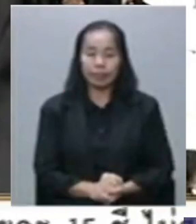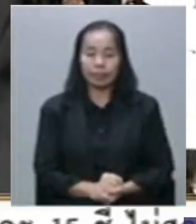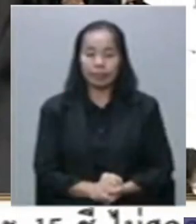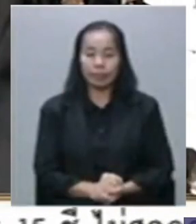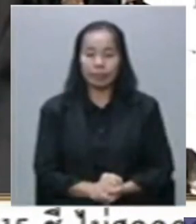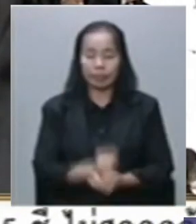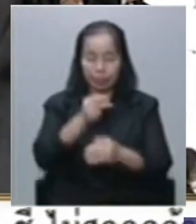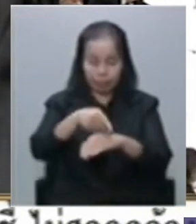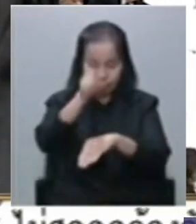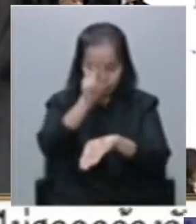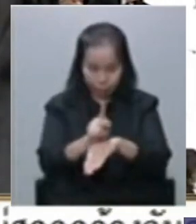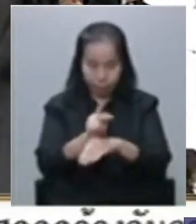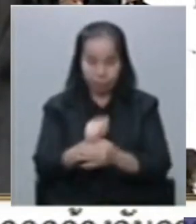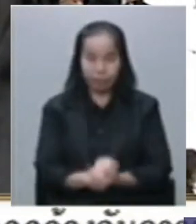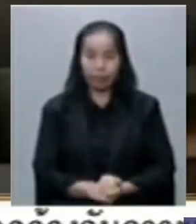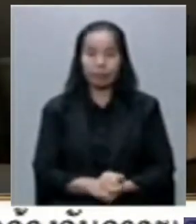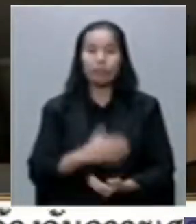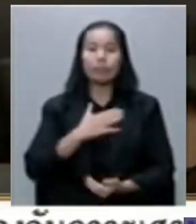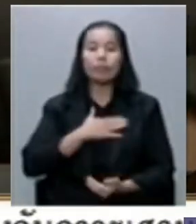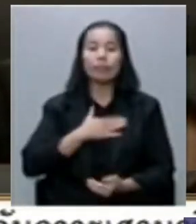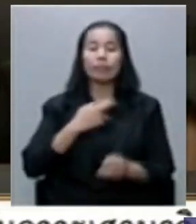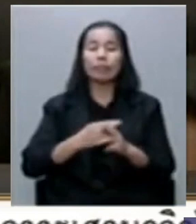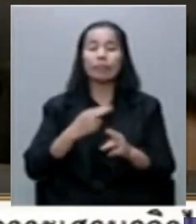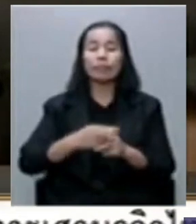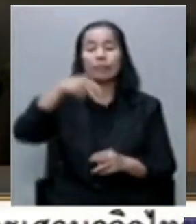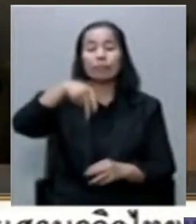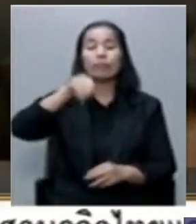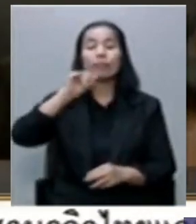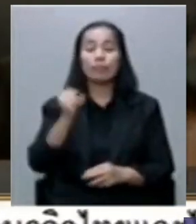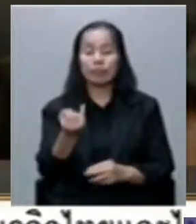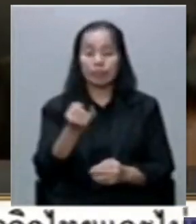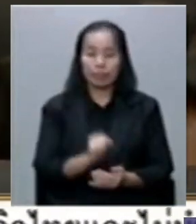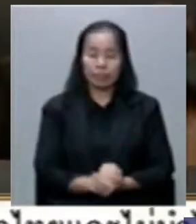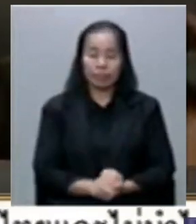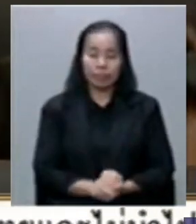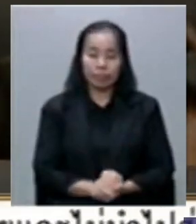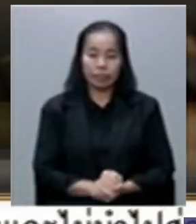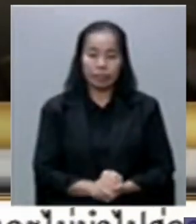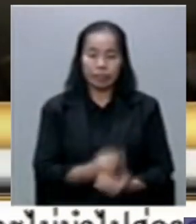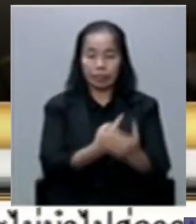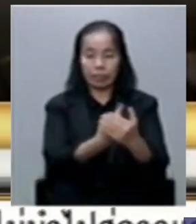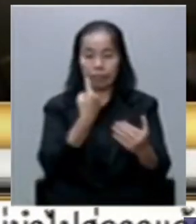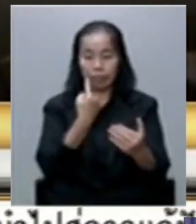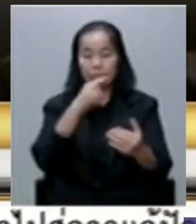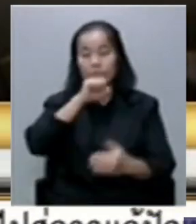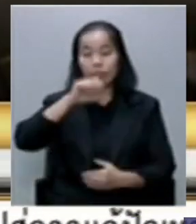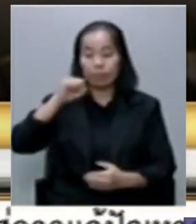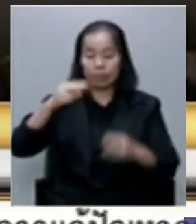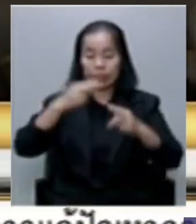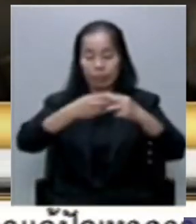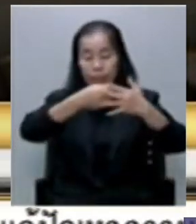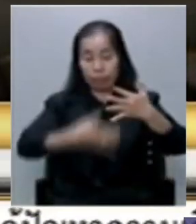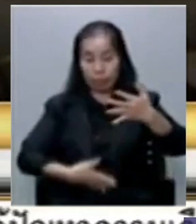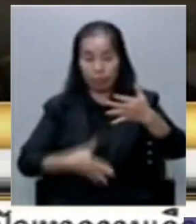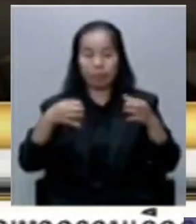ับเรียนท่านประธานที่เคารพครับกระผมพิจารณ์ชวพัฒนวงศ์นะครับผู้แทนราษฎรระบบบัญชีรายชื่